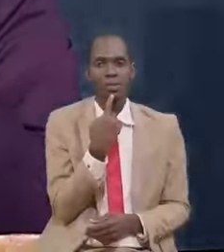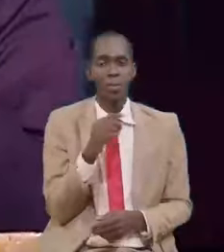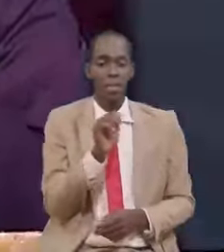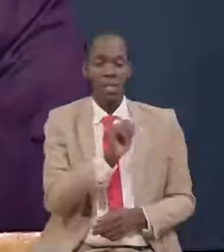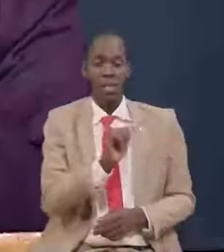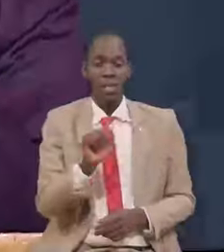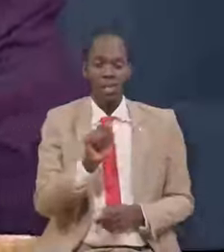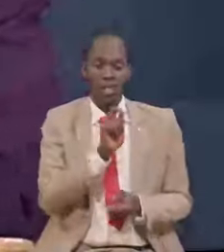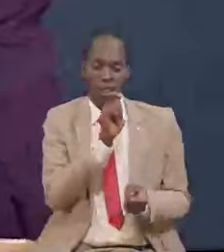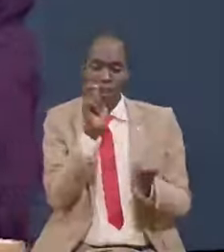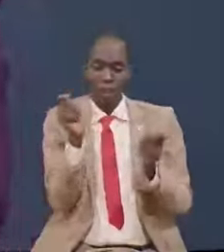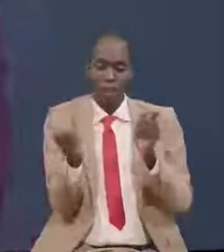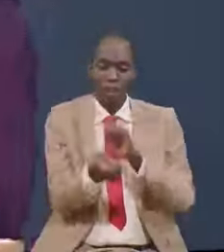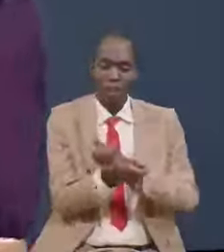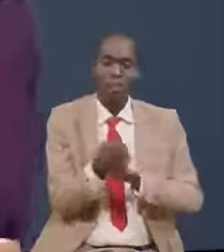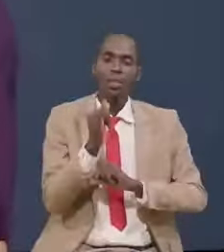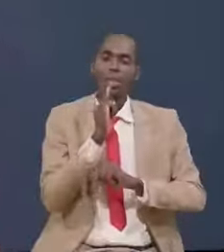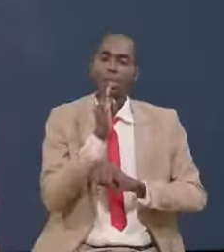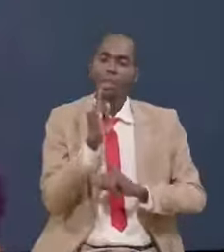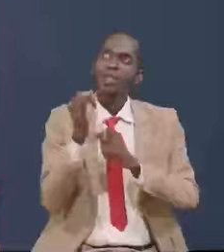le changement viendra.